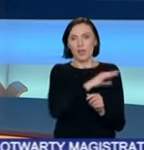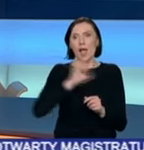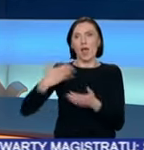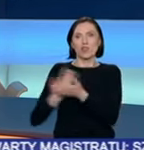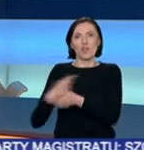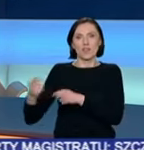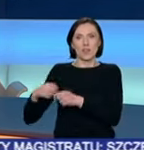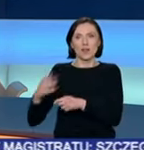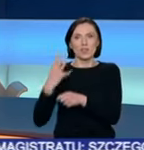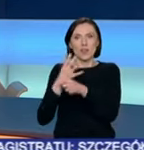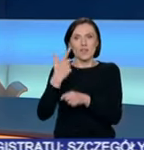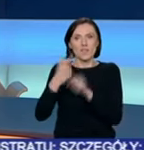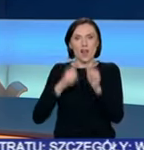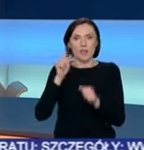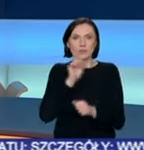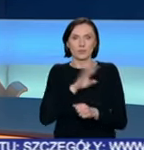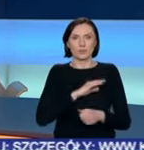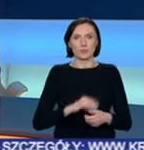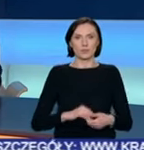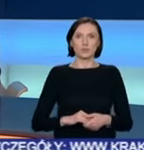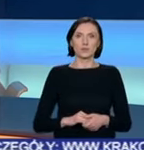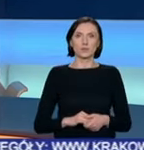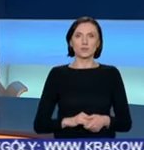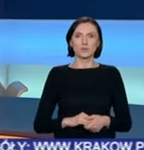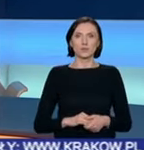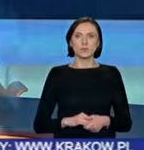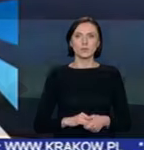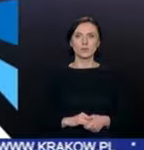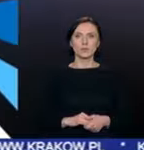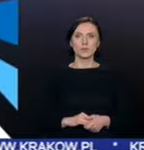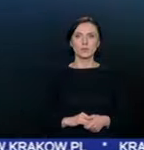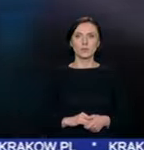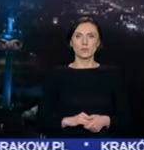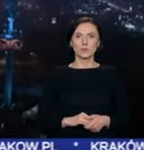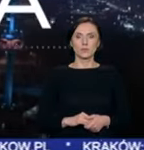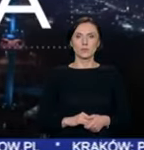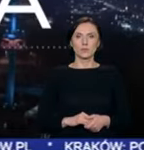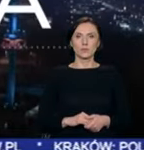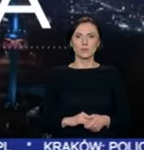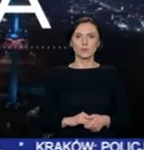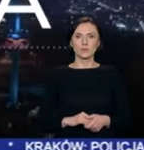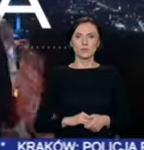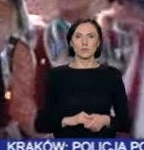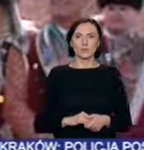ciało 42-latka. Sprawdźmy, o czym jeszcze w dzisiejszej Kronice.